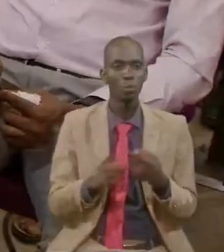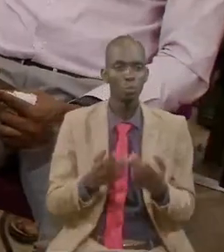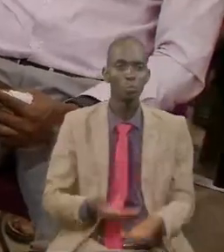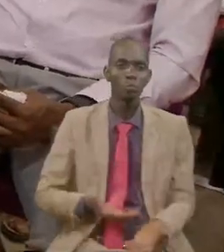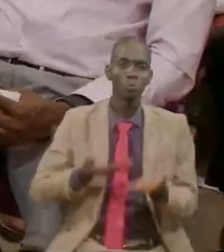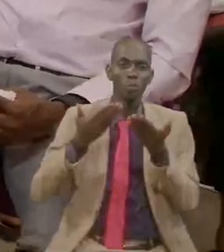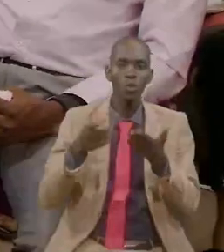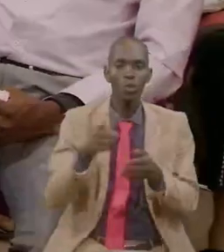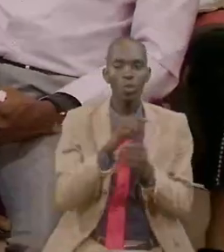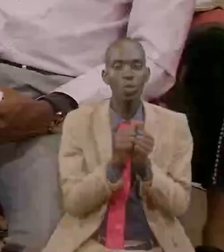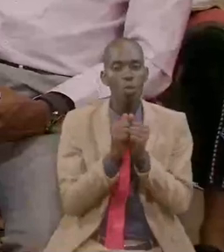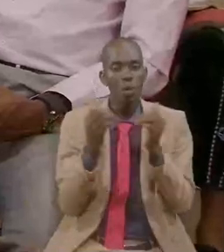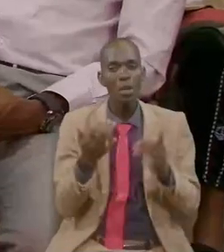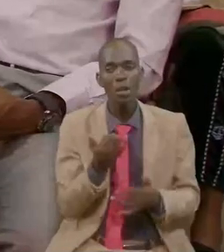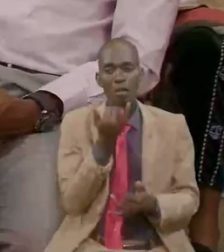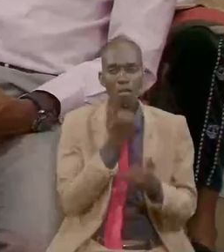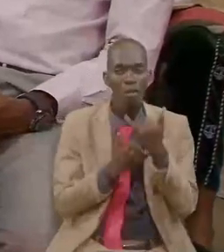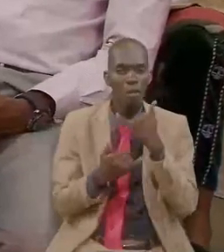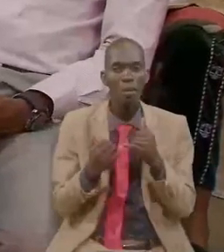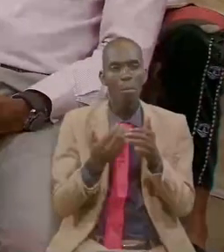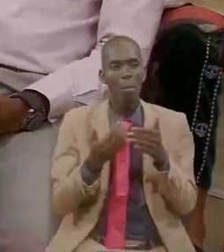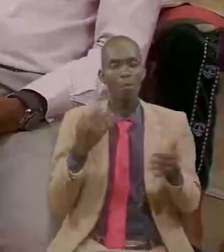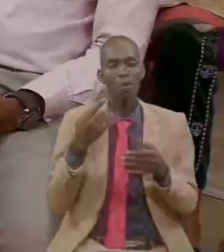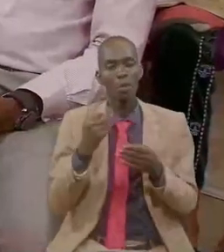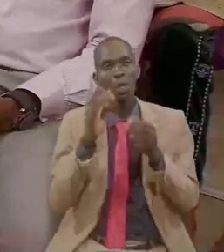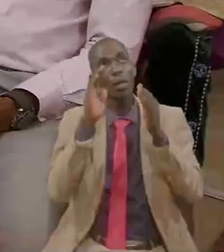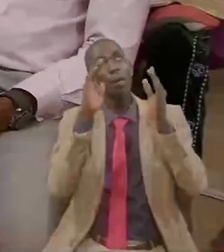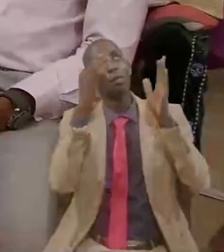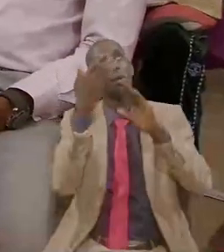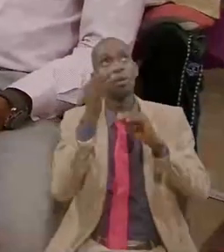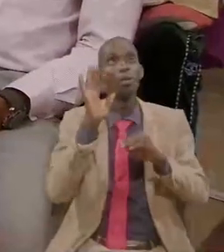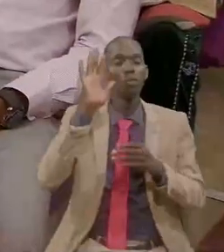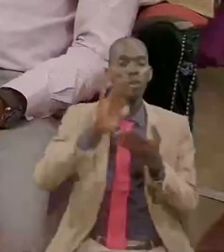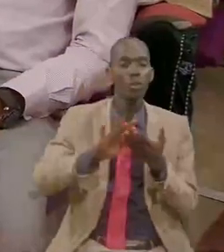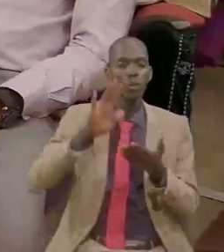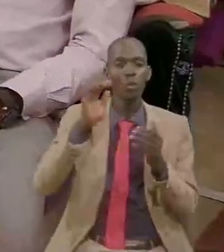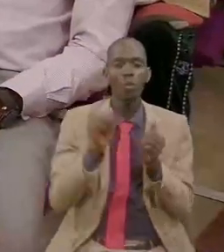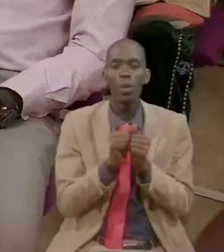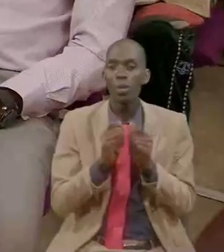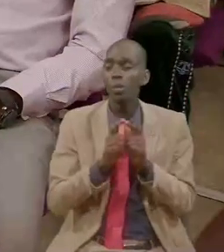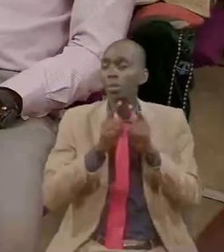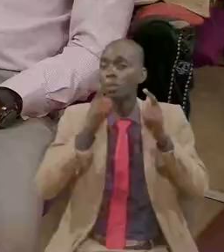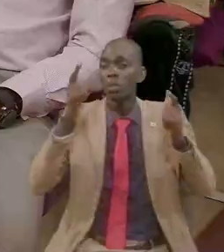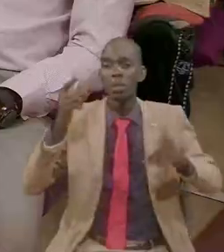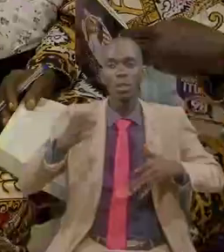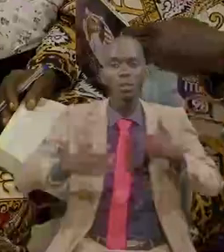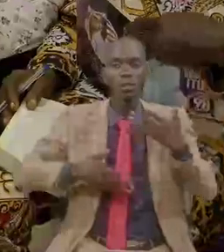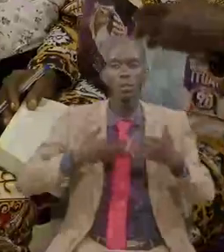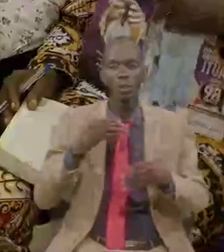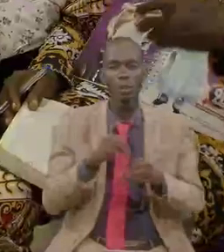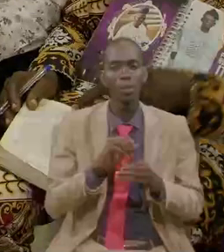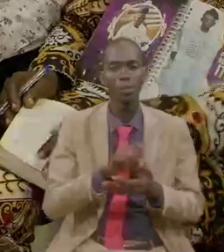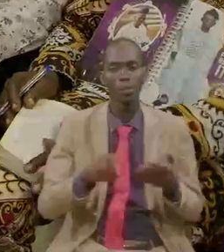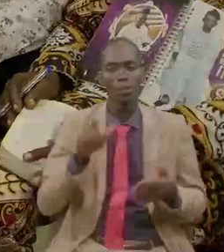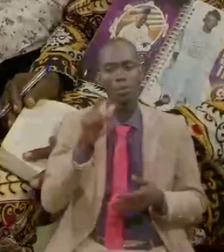et vous faire paraître devant sa gloire irrépréhensible et dans l'allégresse,